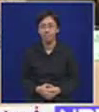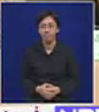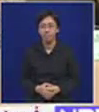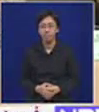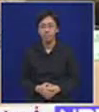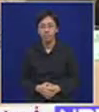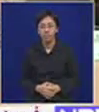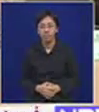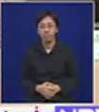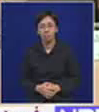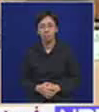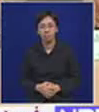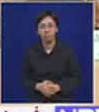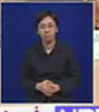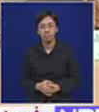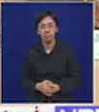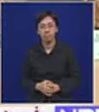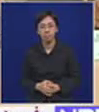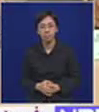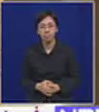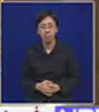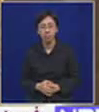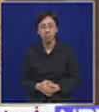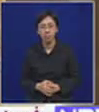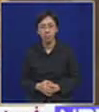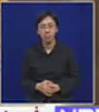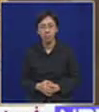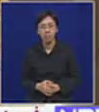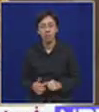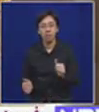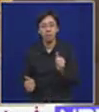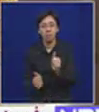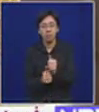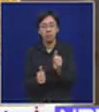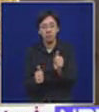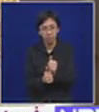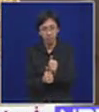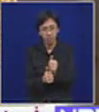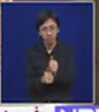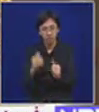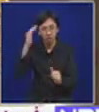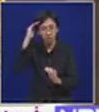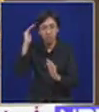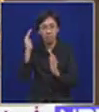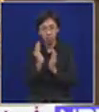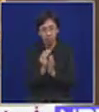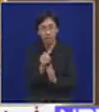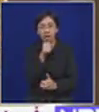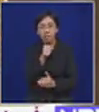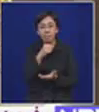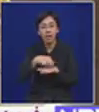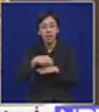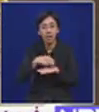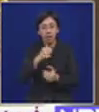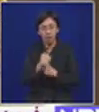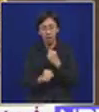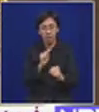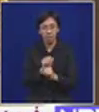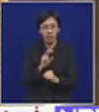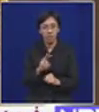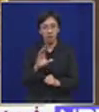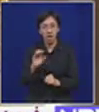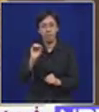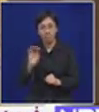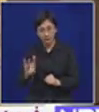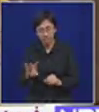พลตำรวจโทธรรมศักดิ์วิชาระยะผู้ช่วยผู้บัญชาการสำนักงานตำรวจแห่งชาติกล่าวว่าในปี2558มีการ